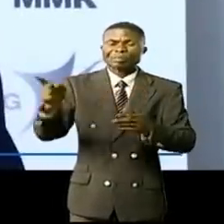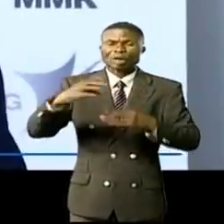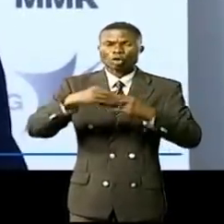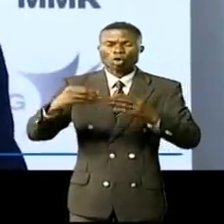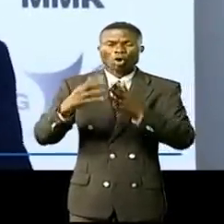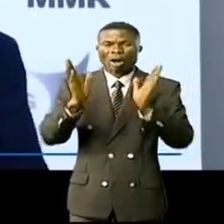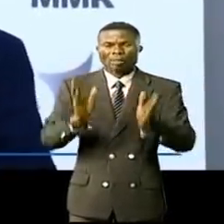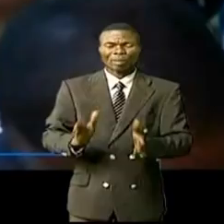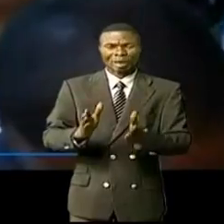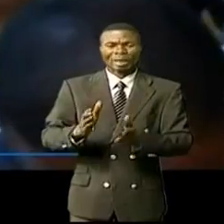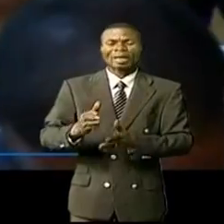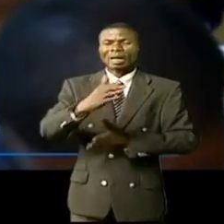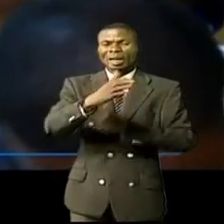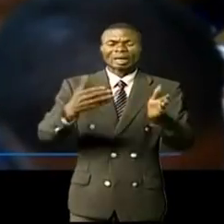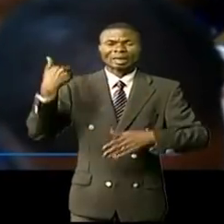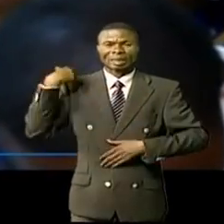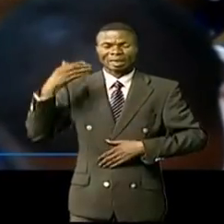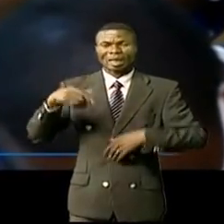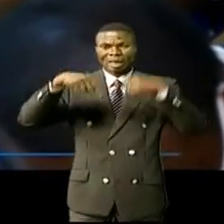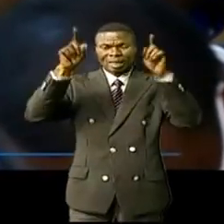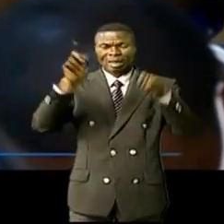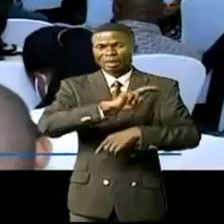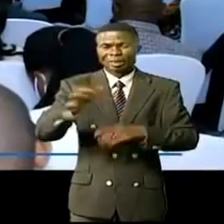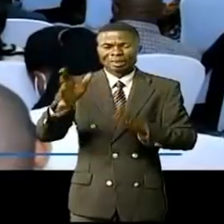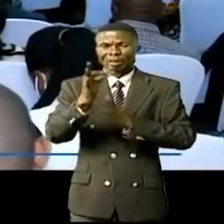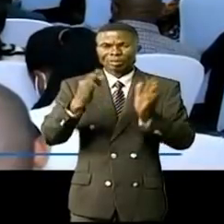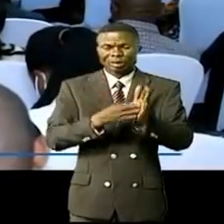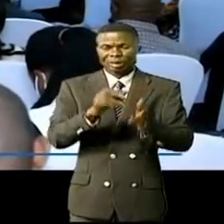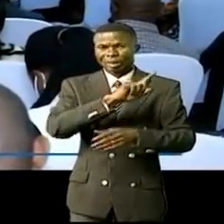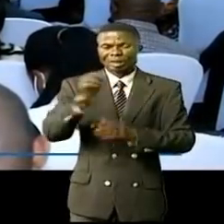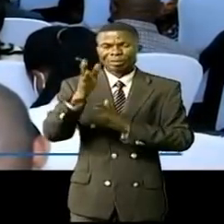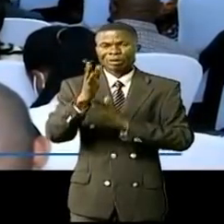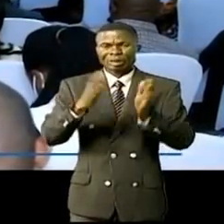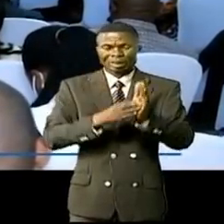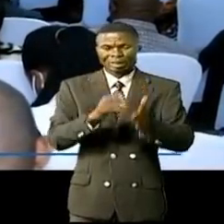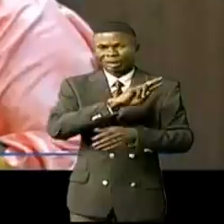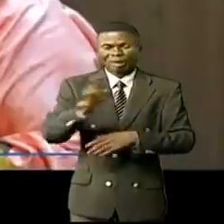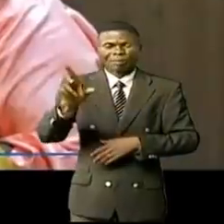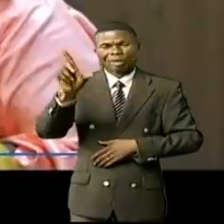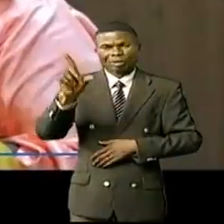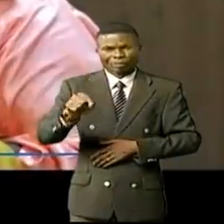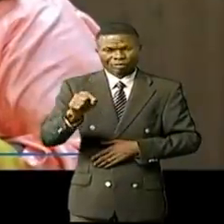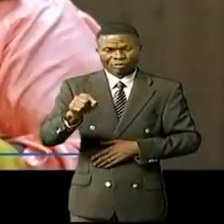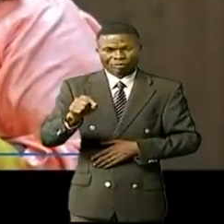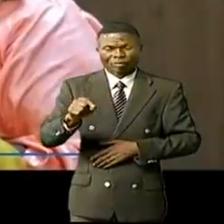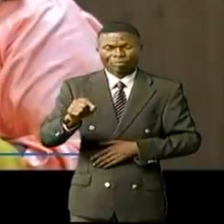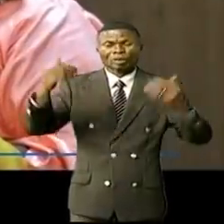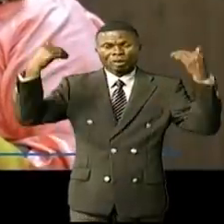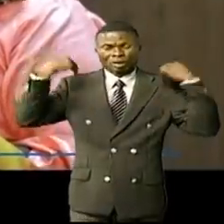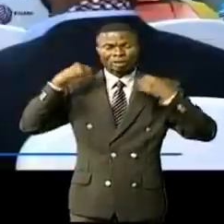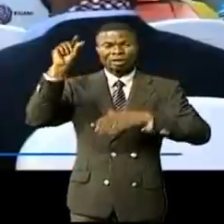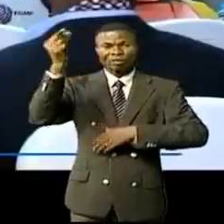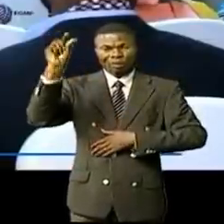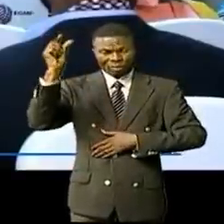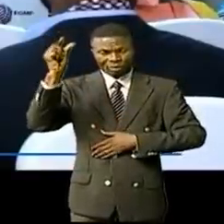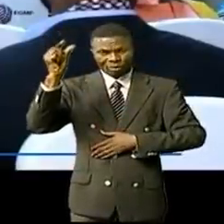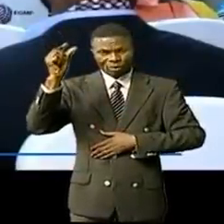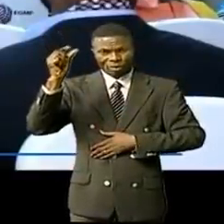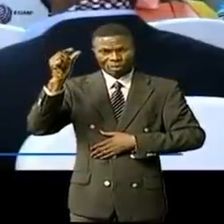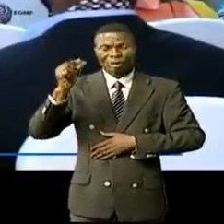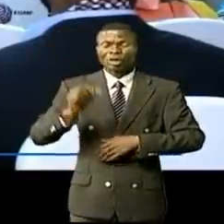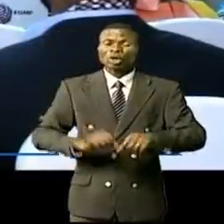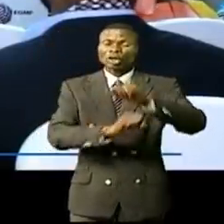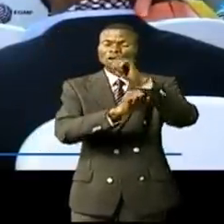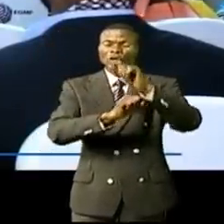américains de revenus à l'État entre les années 2018, 2019 et 2020. Les mandataires en mine estiment que l'apport de